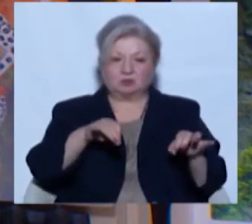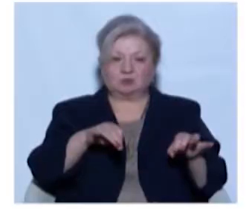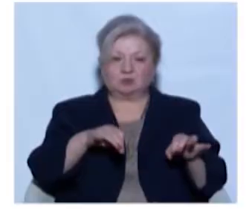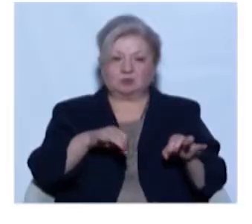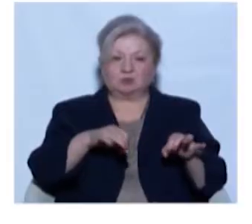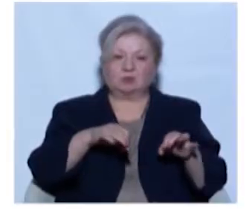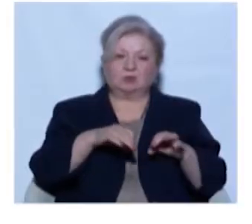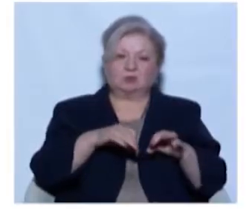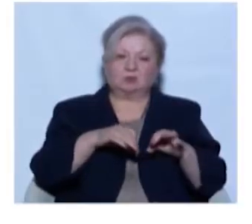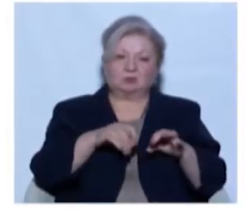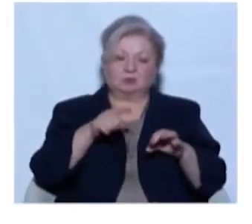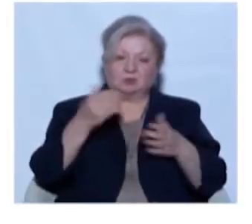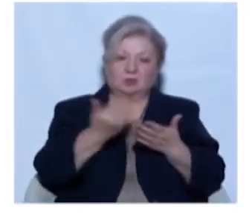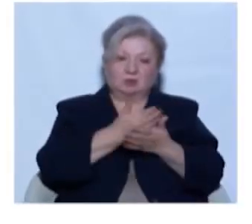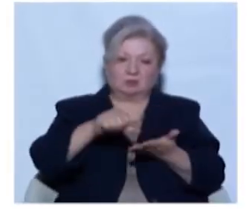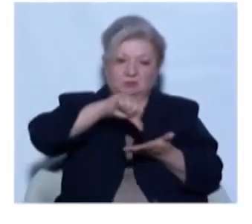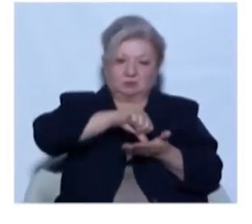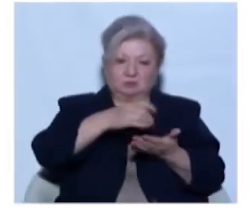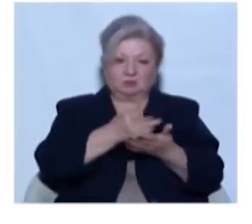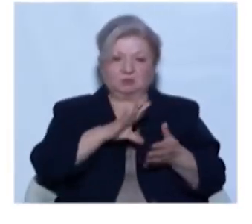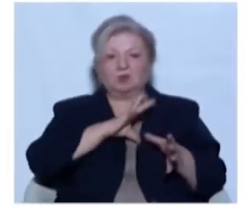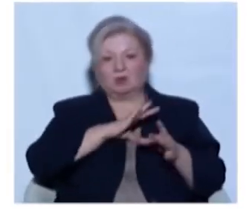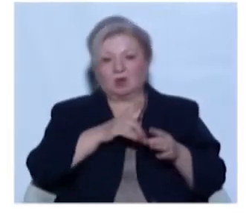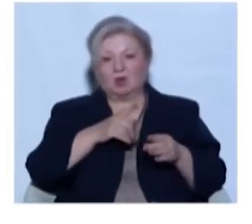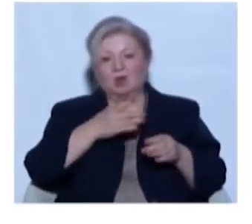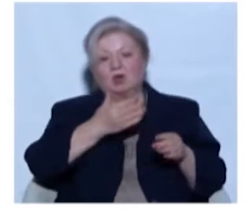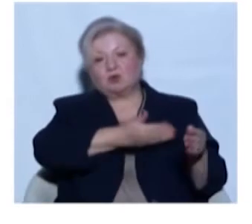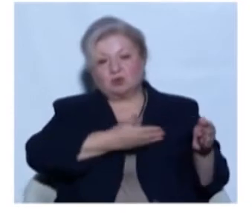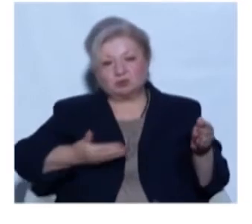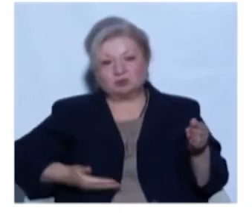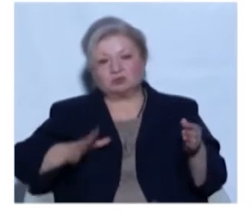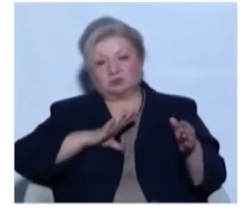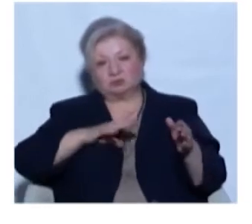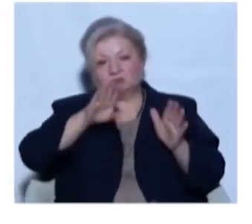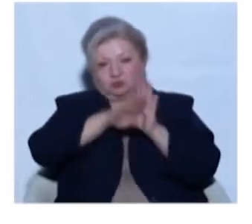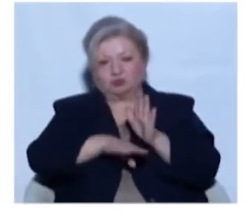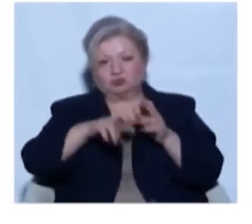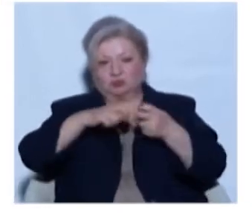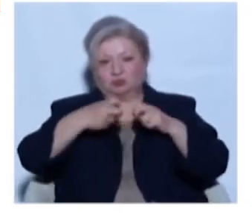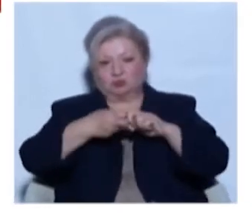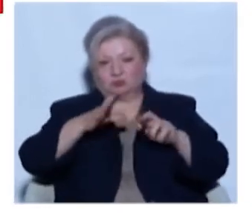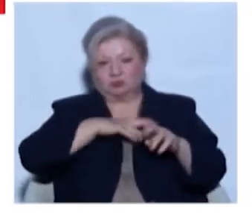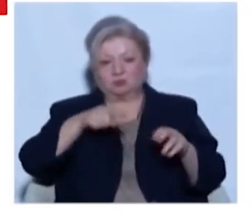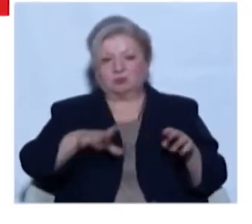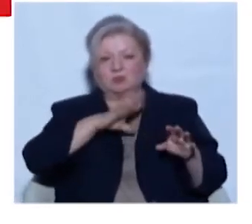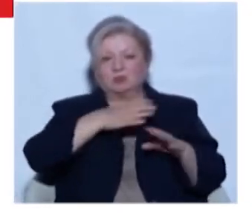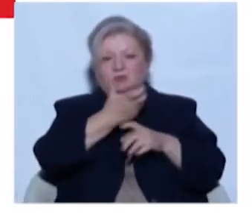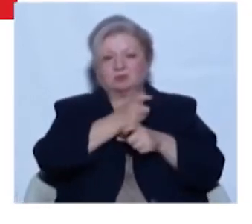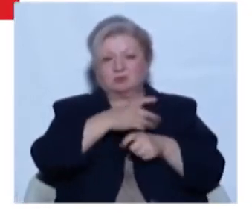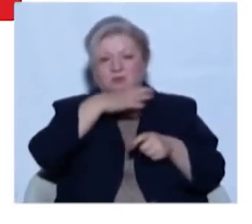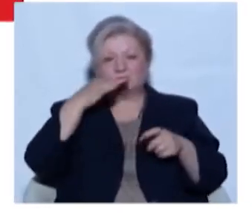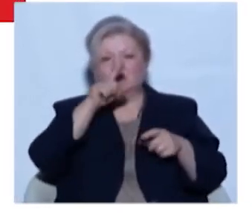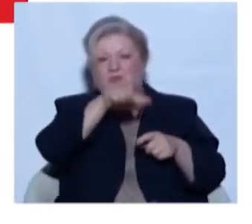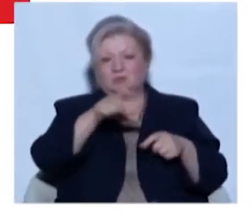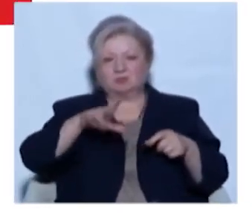ილიოსკოს მეთაურობით. Გაცილებით უფრო პრობლემური აღმოჩნდა იუგოსლავია. იუგოსლავია იყო მრავალ ეროვანი და მრავალ